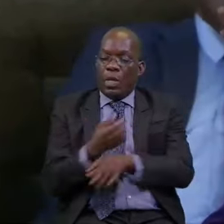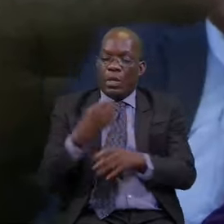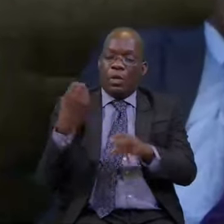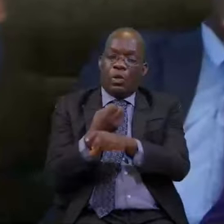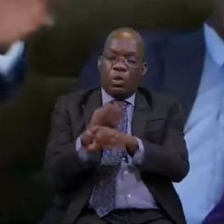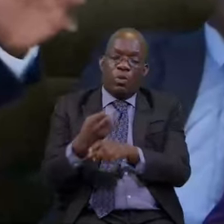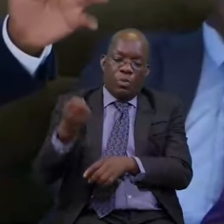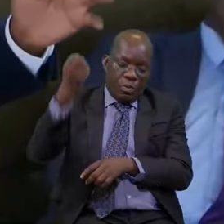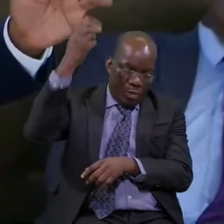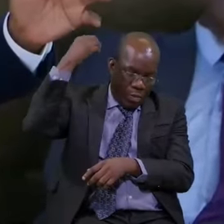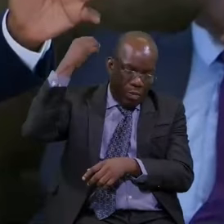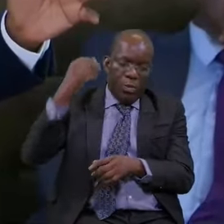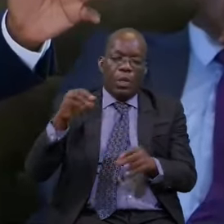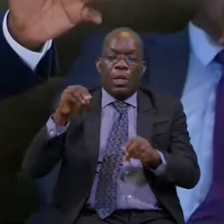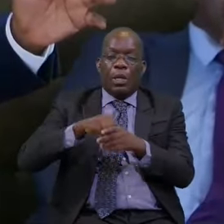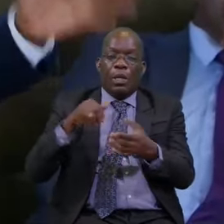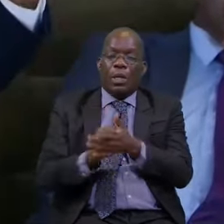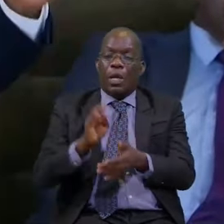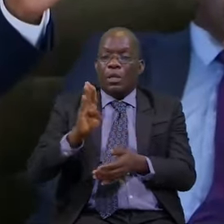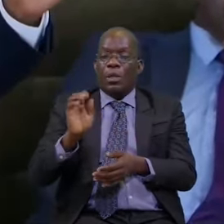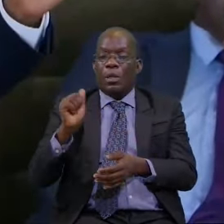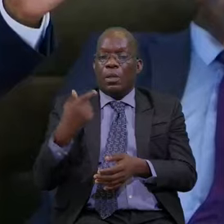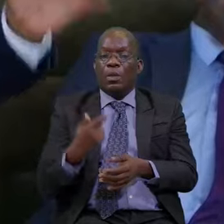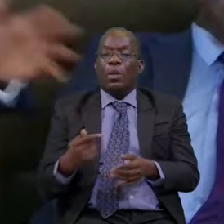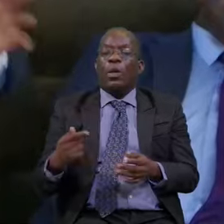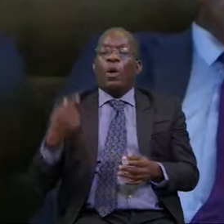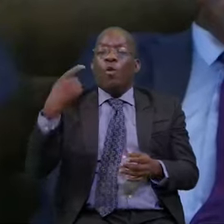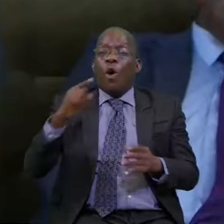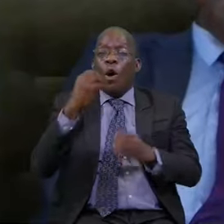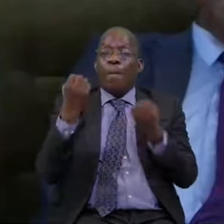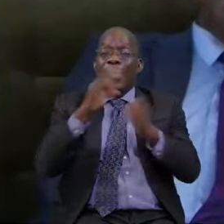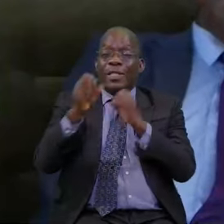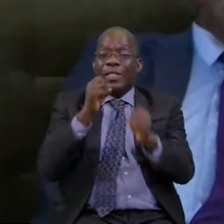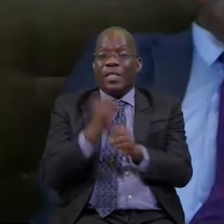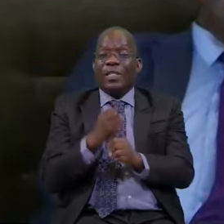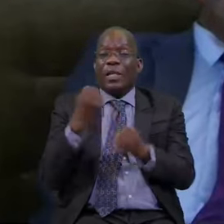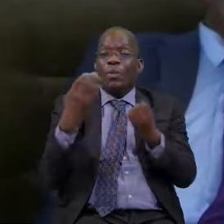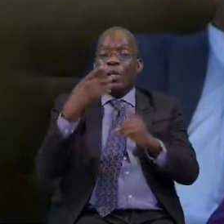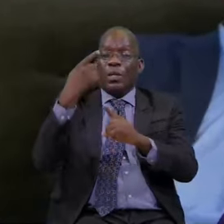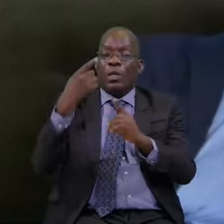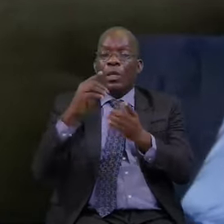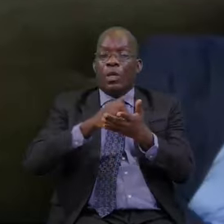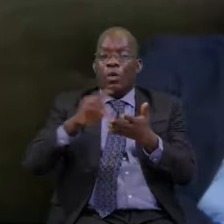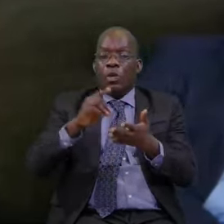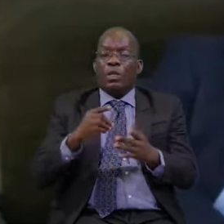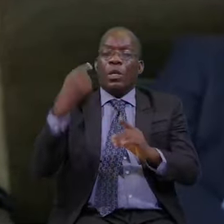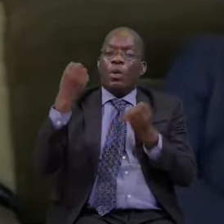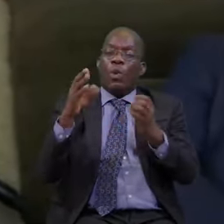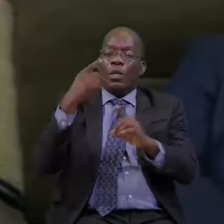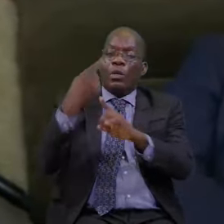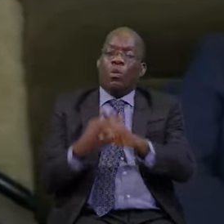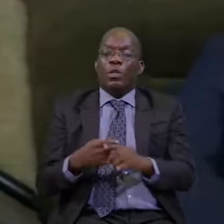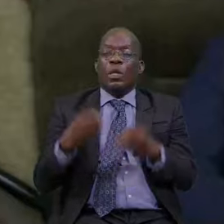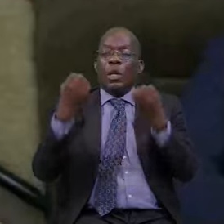le pardonner. Vous prenez une pierre. Vous mettez cela dans le sac. Alors, des jours